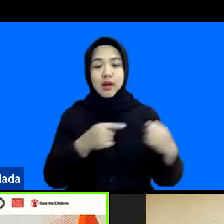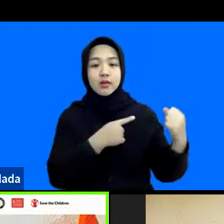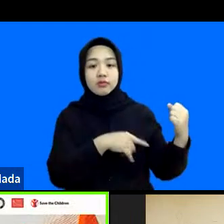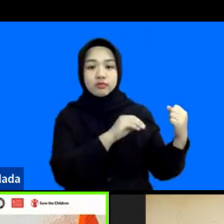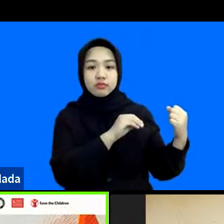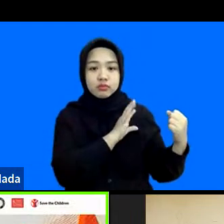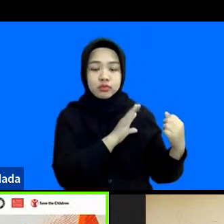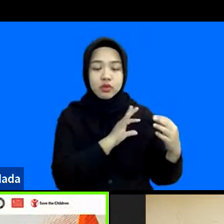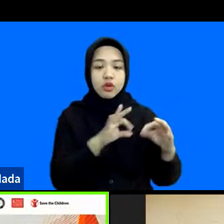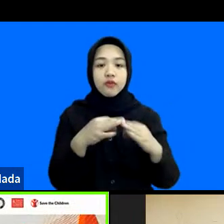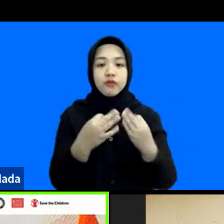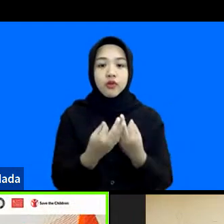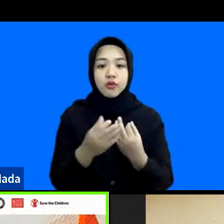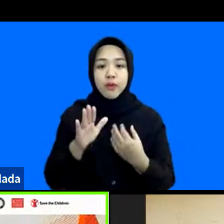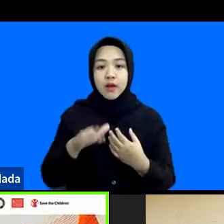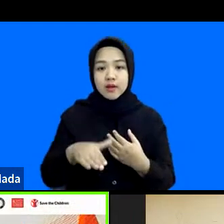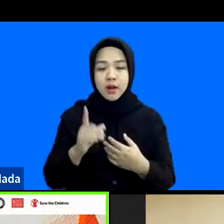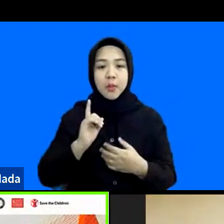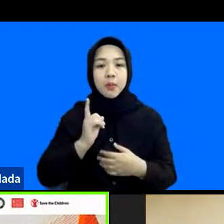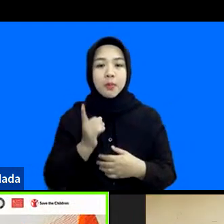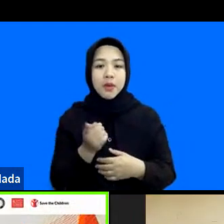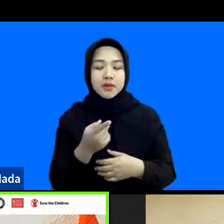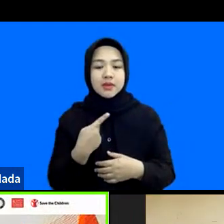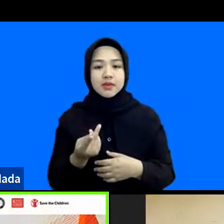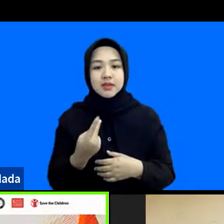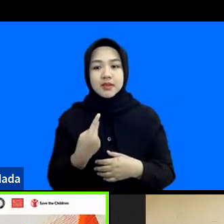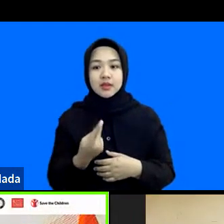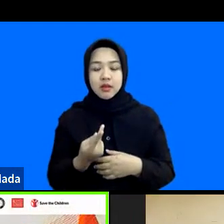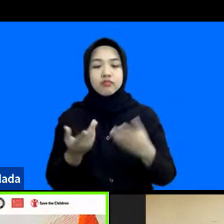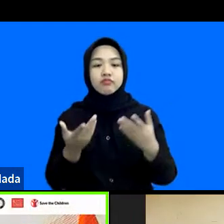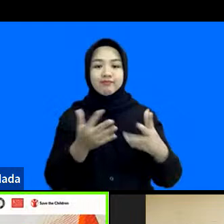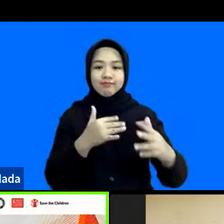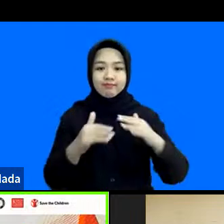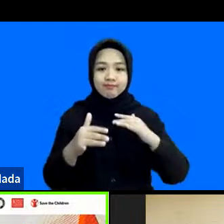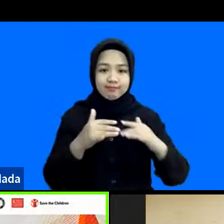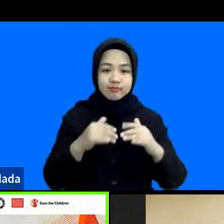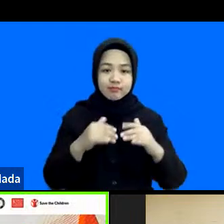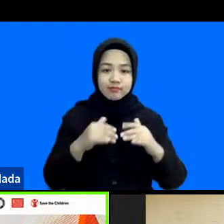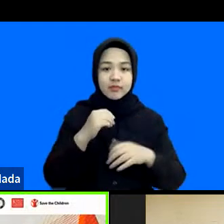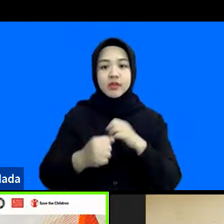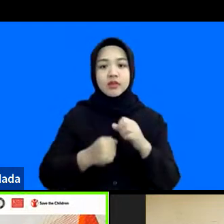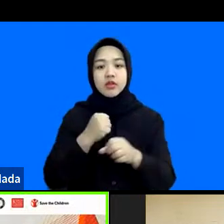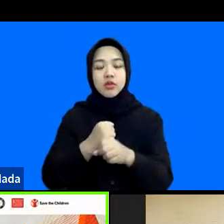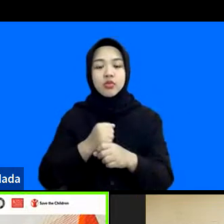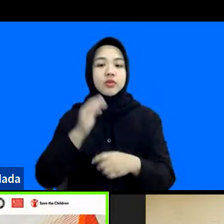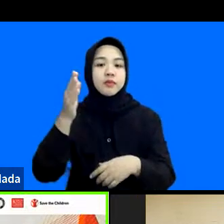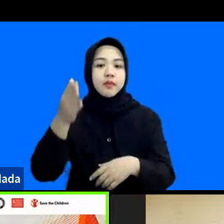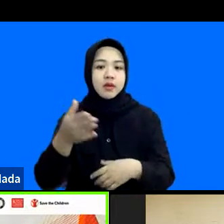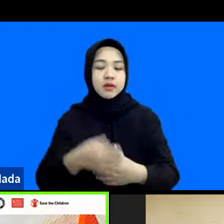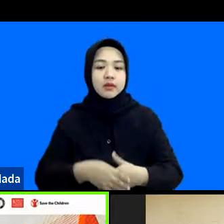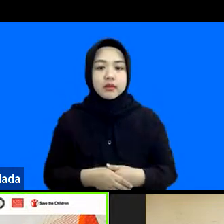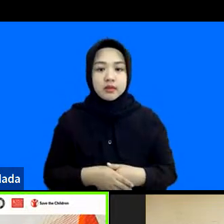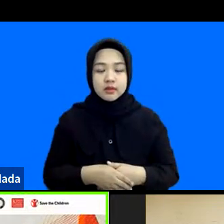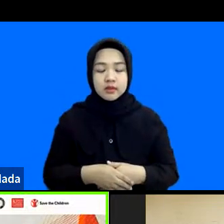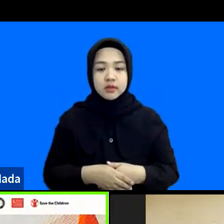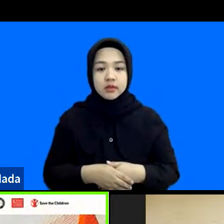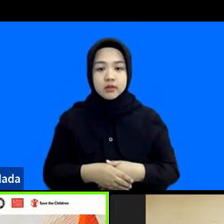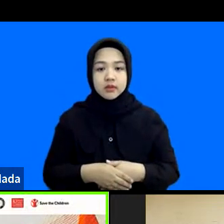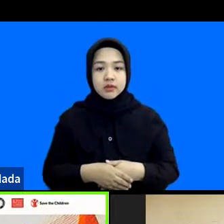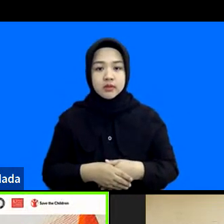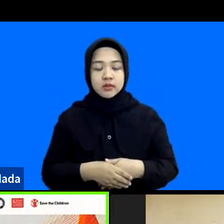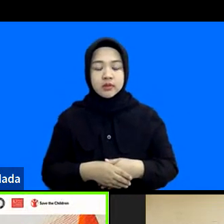kapasitas forum anak itu pasti kita akan akomodir pasti untuk tahun yang akan datang. Kemudian juga terkait